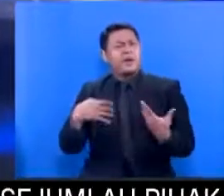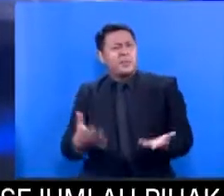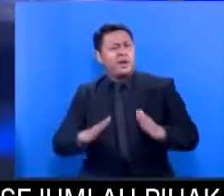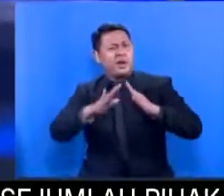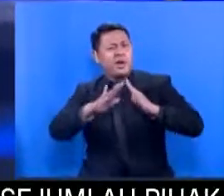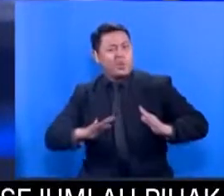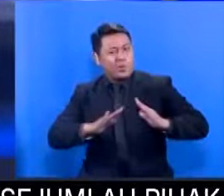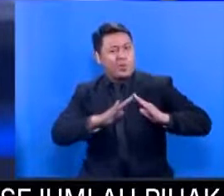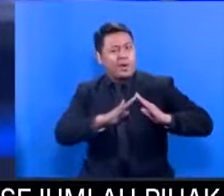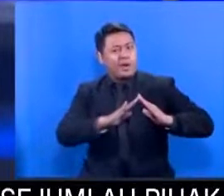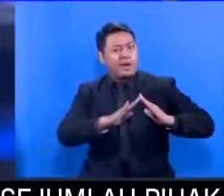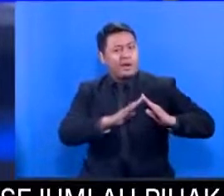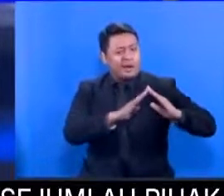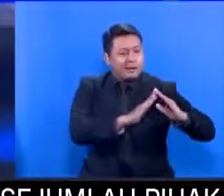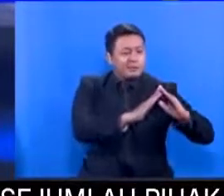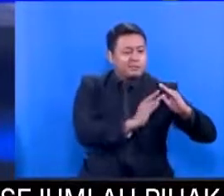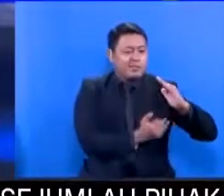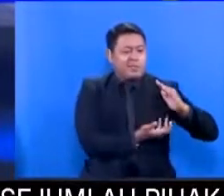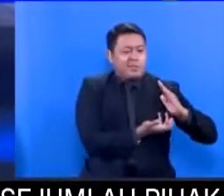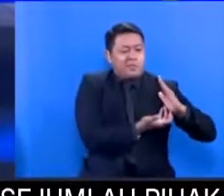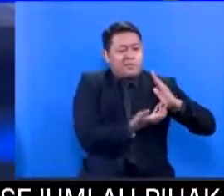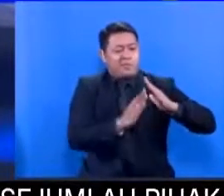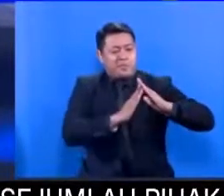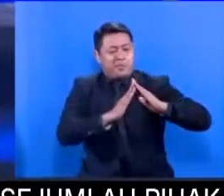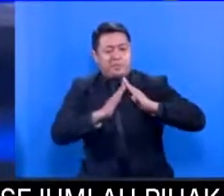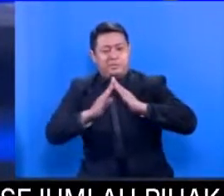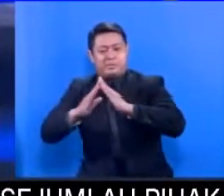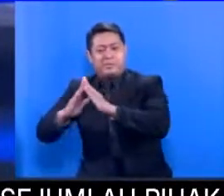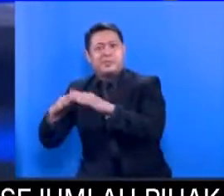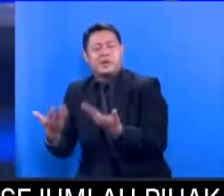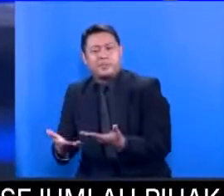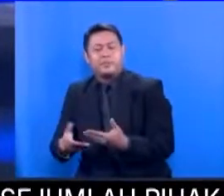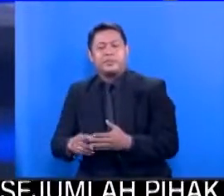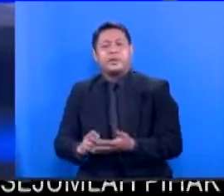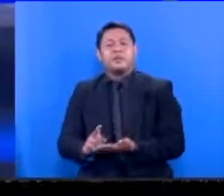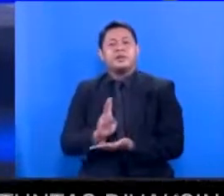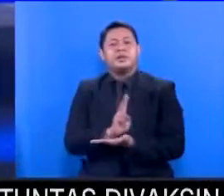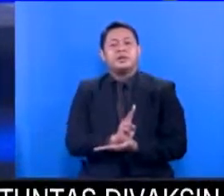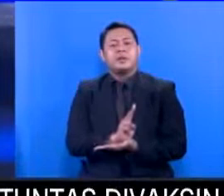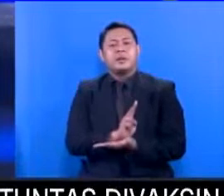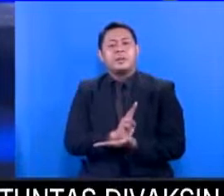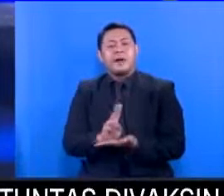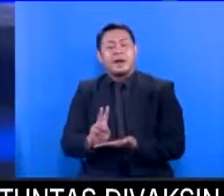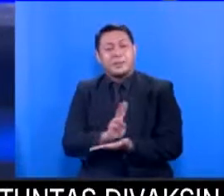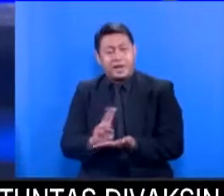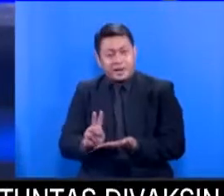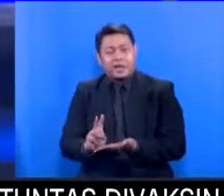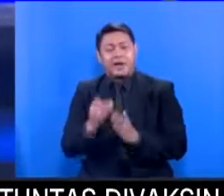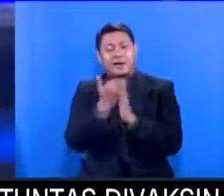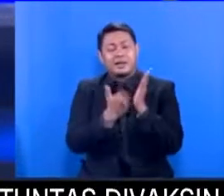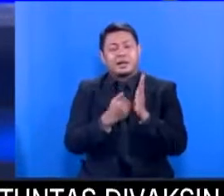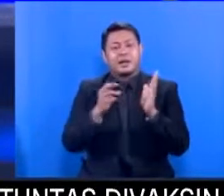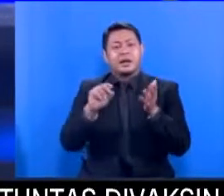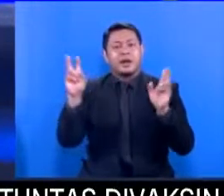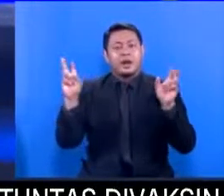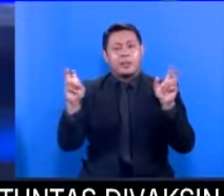rumahnya saja yang kita bawa dan ikut pindah? Seperti yang terjadi di Parepare, Sulawesi Selatan, ada tradisi bernama